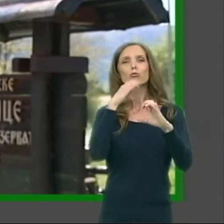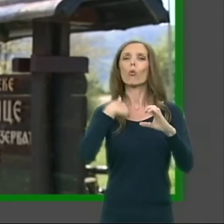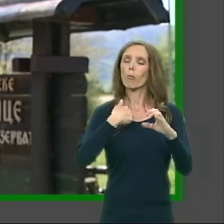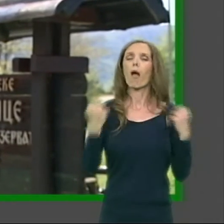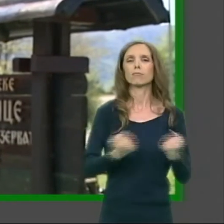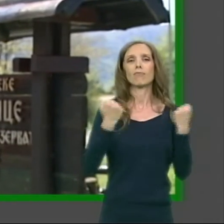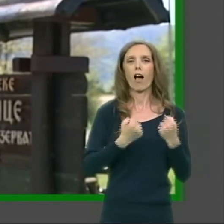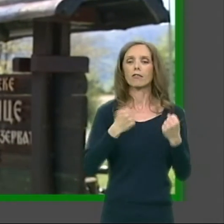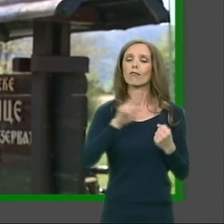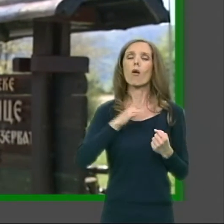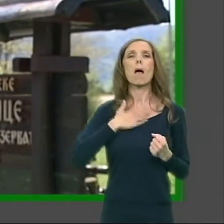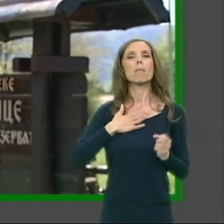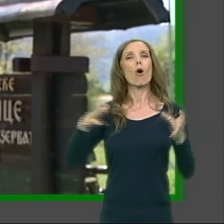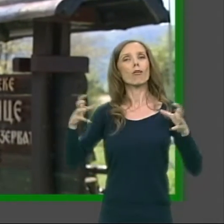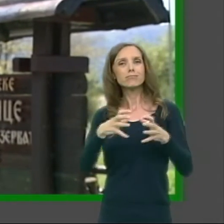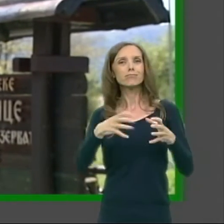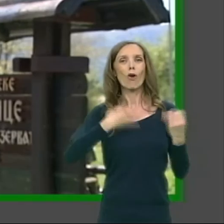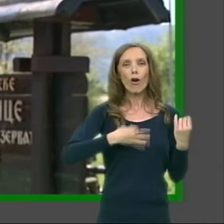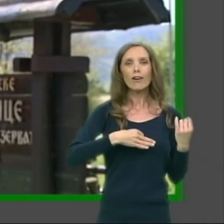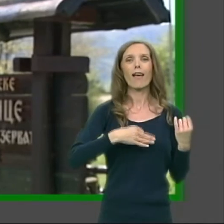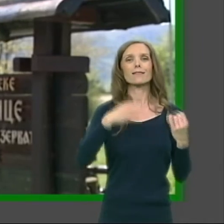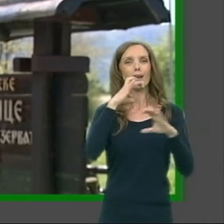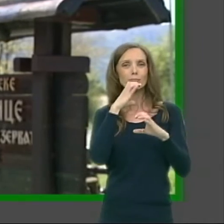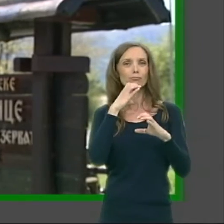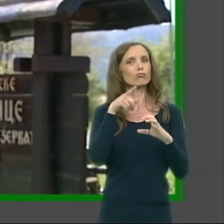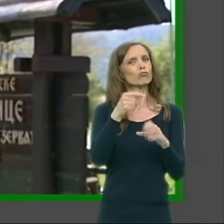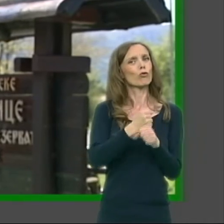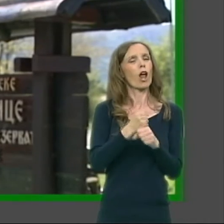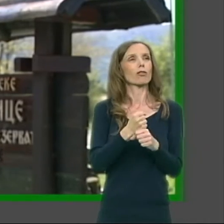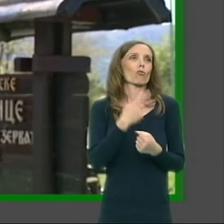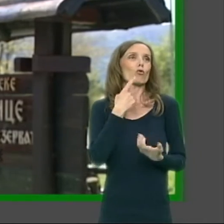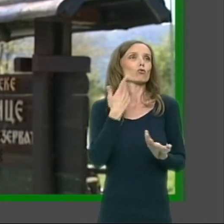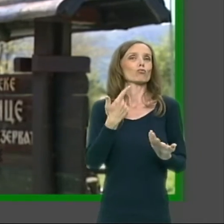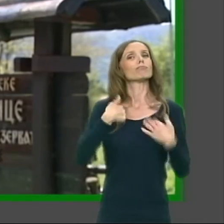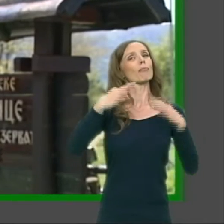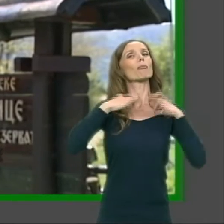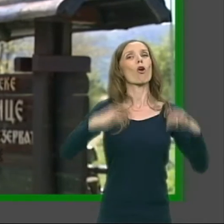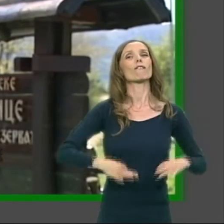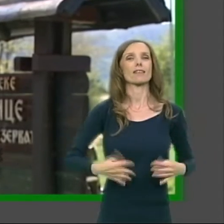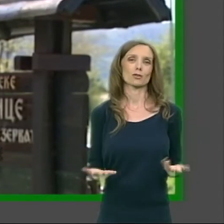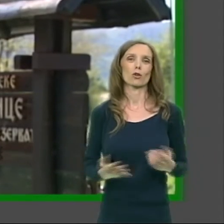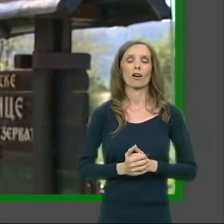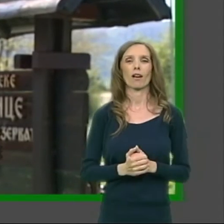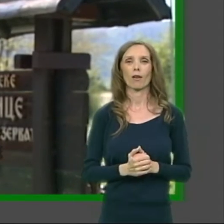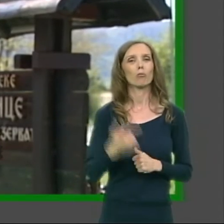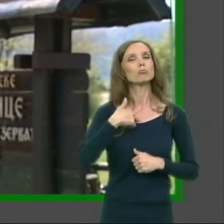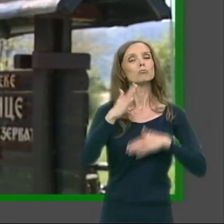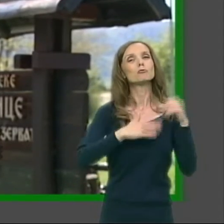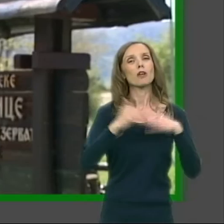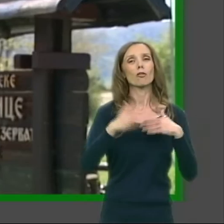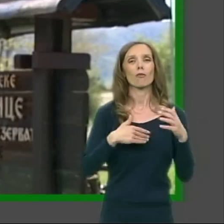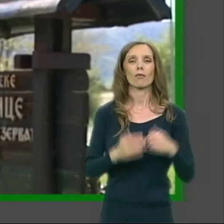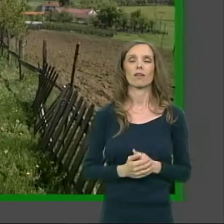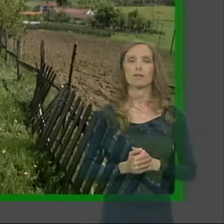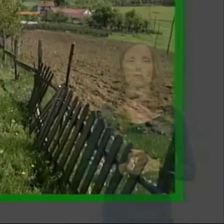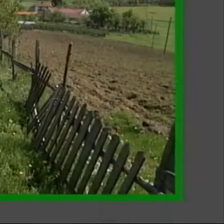već imam svoj orkestar, tako da radimo to već, da kažem, profesionalno i zadovoljan sam